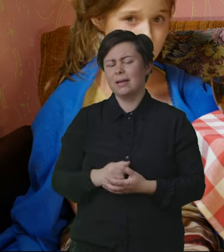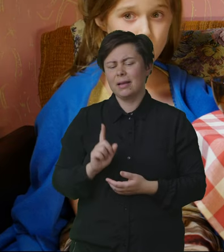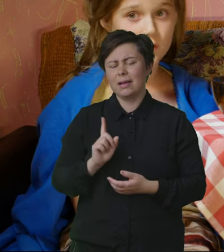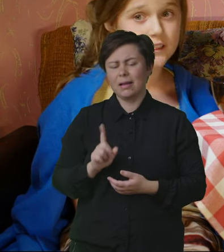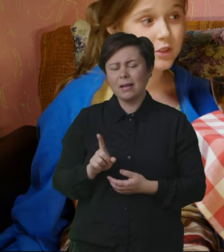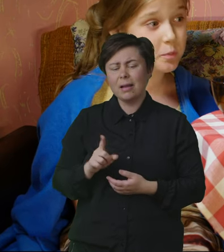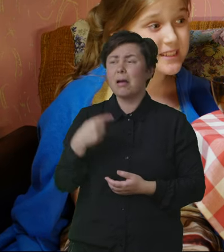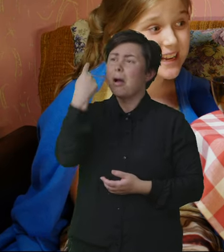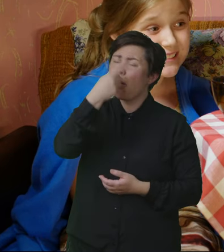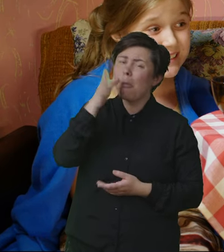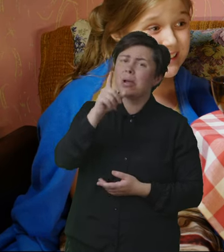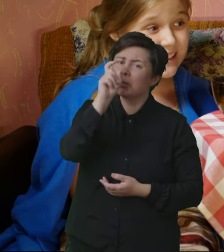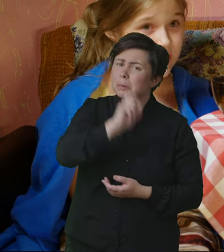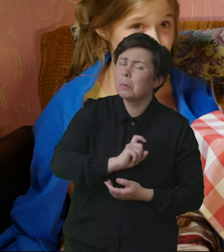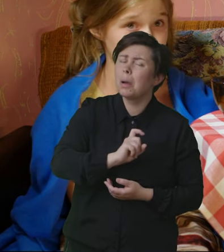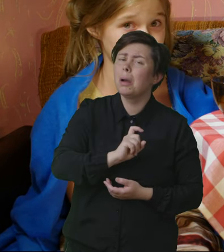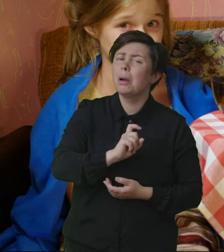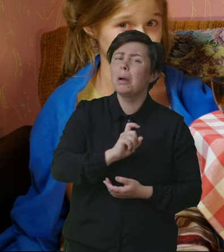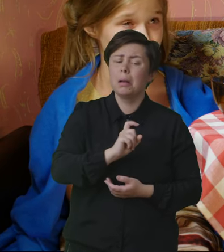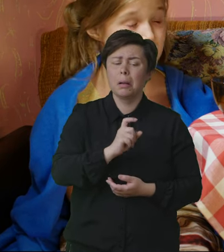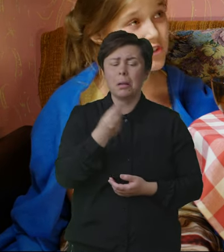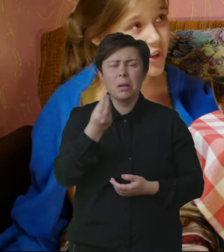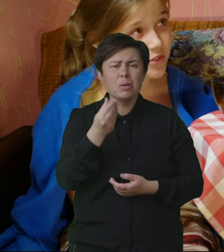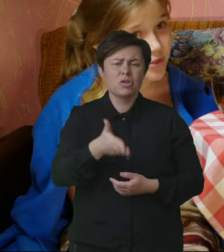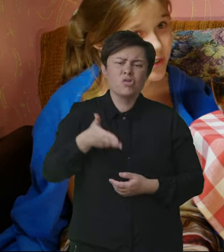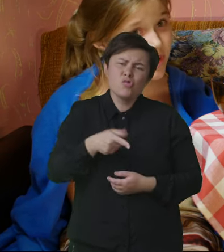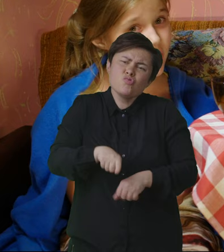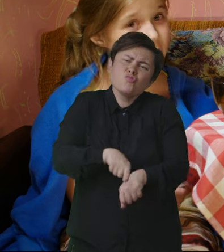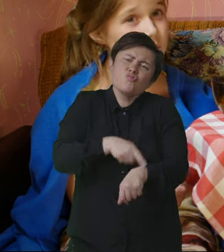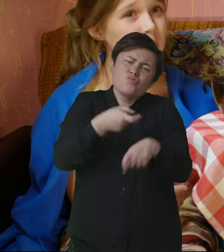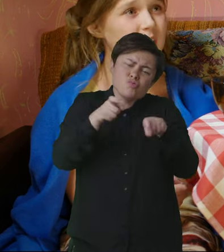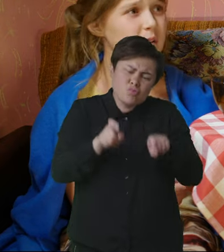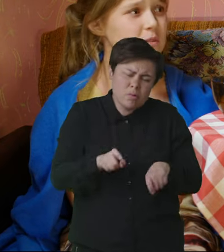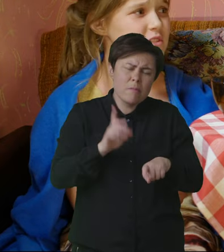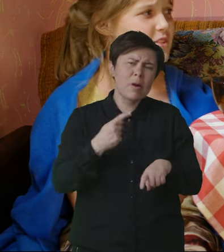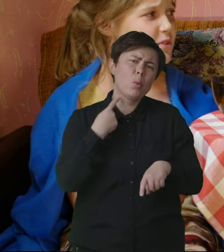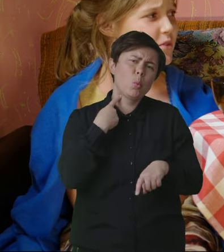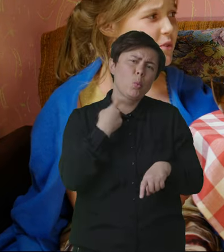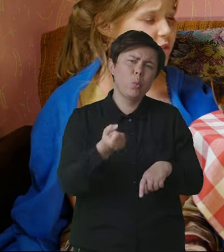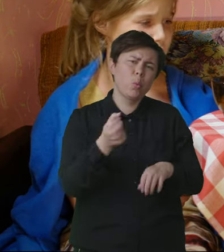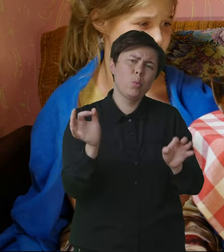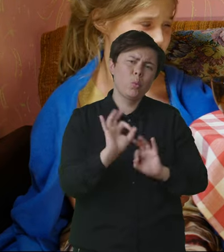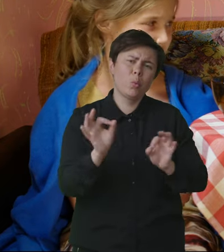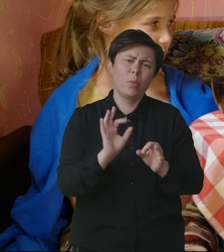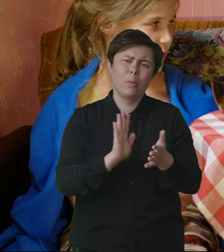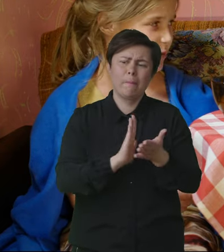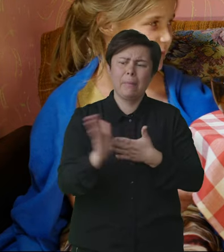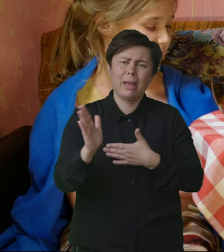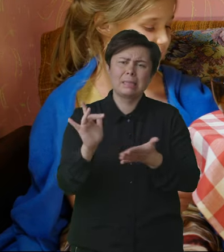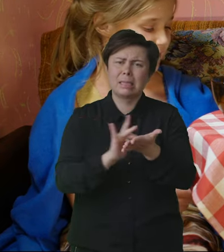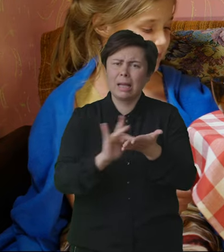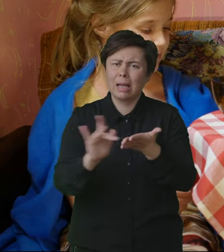Ale jak pogoda nie dopisze, to jeszcze 8 godzin w pociągu. Umarłabym z nudów bez tego